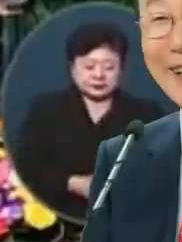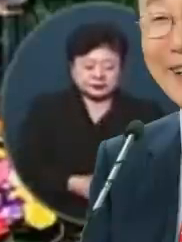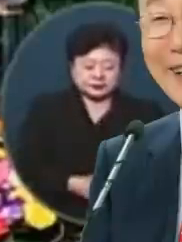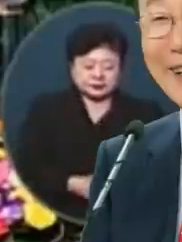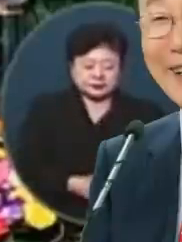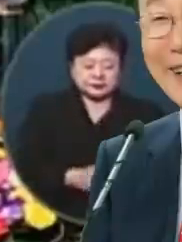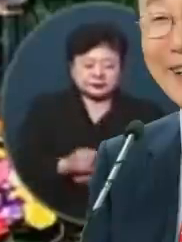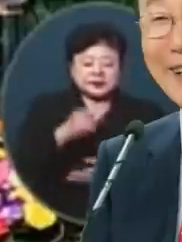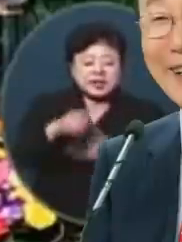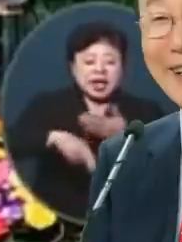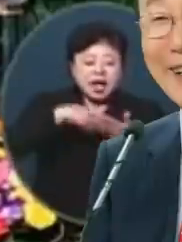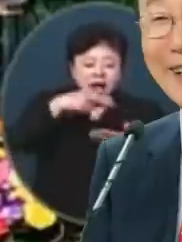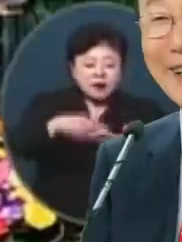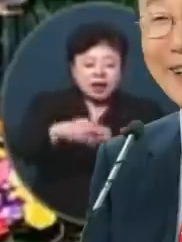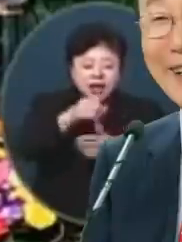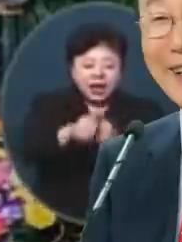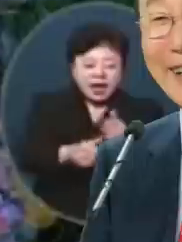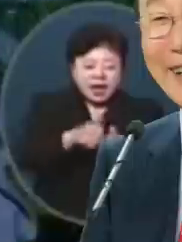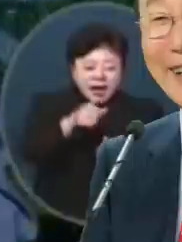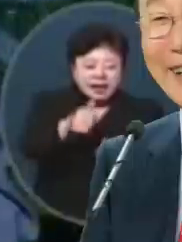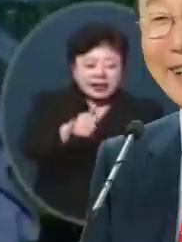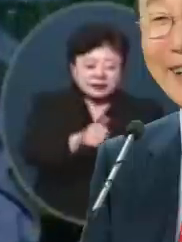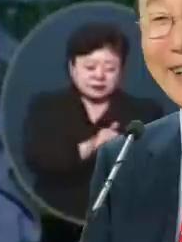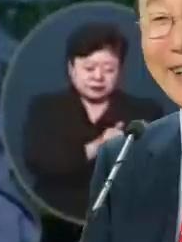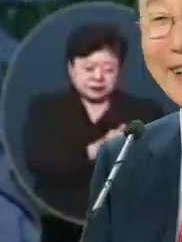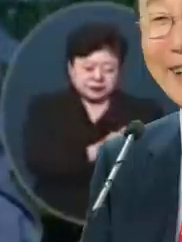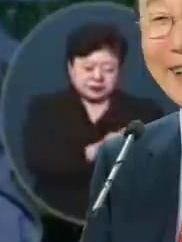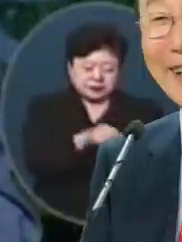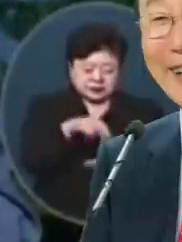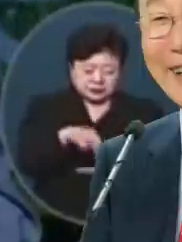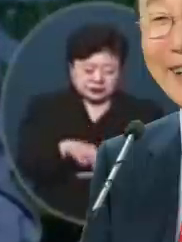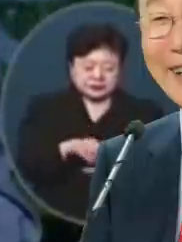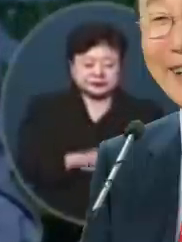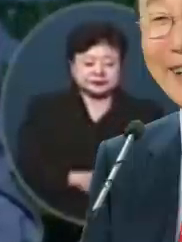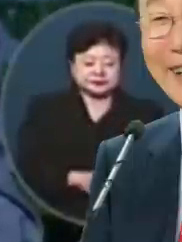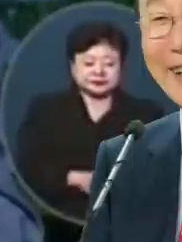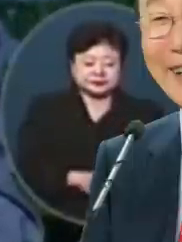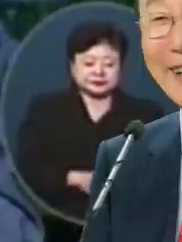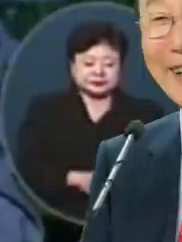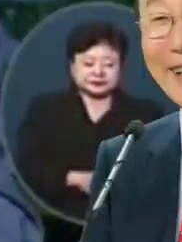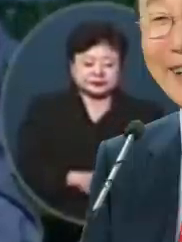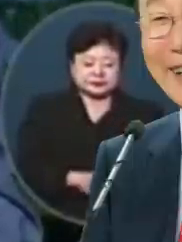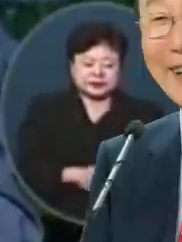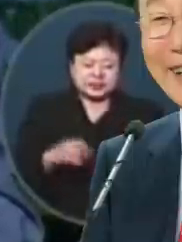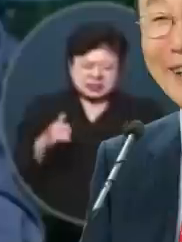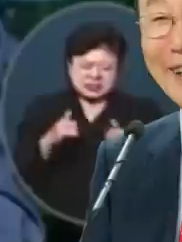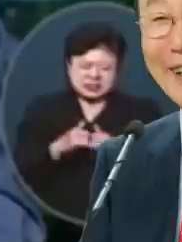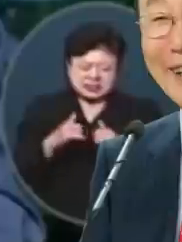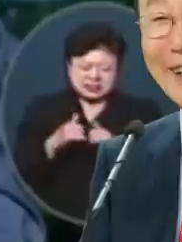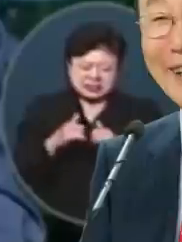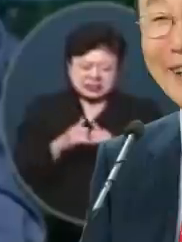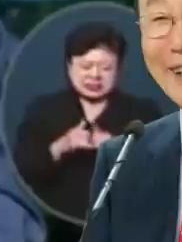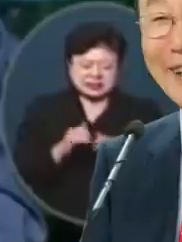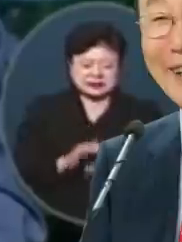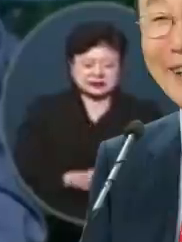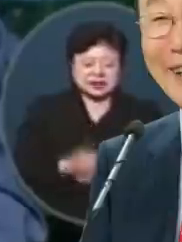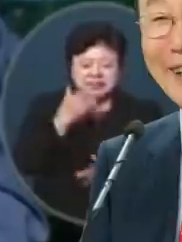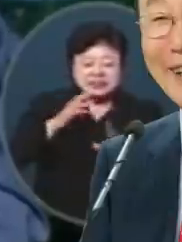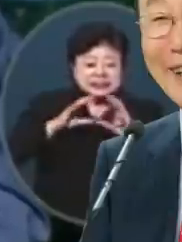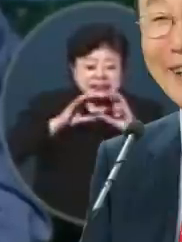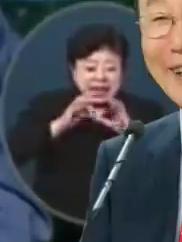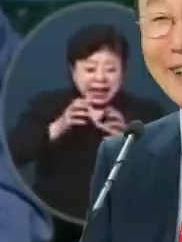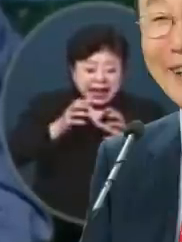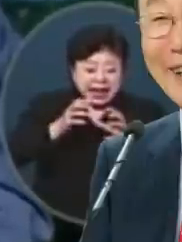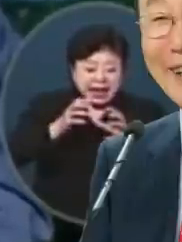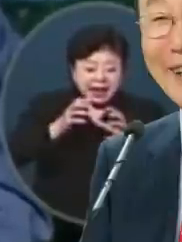그는 야훼 하나님을 대표하는 선지자로서 경쟁에 붙었습니다. 이스라엘 나라가